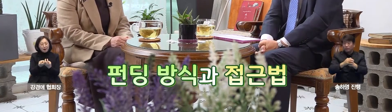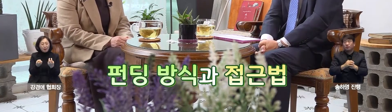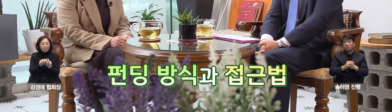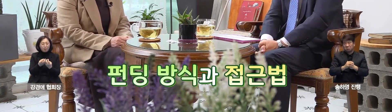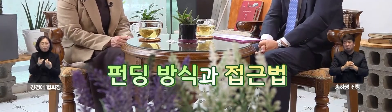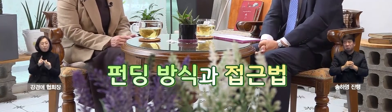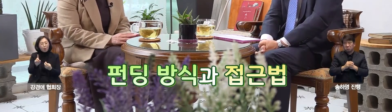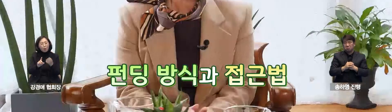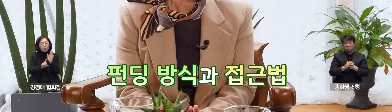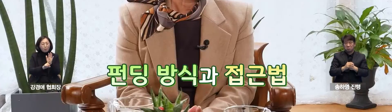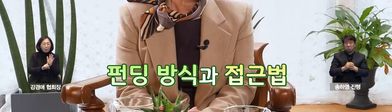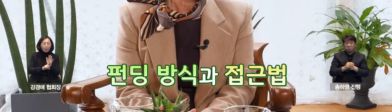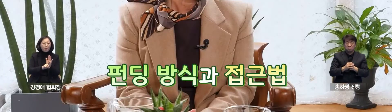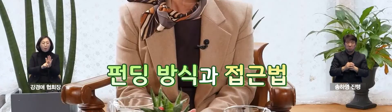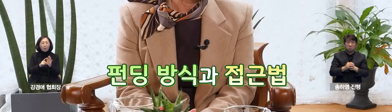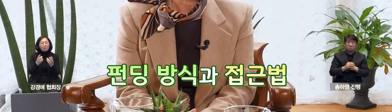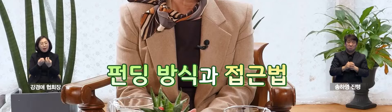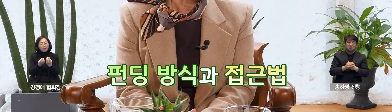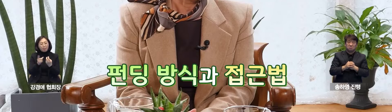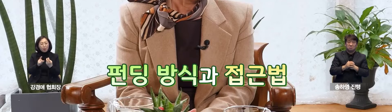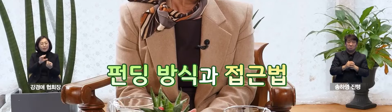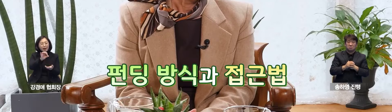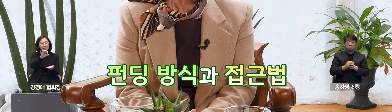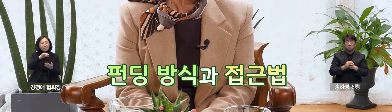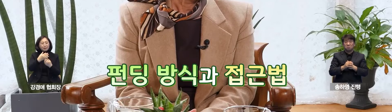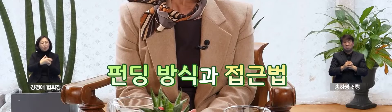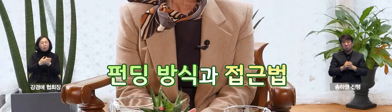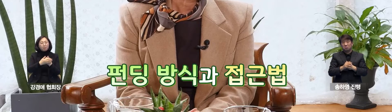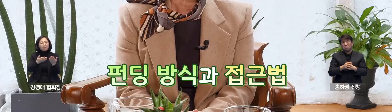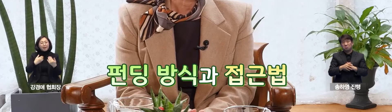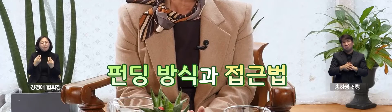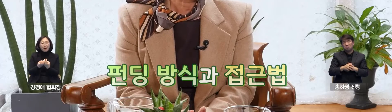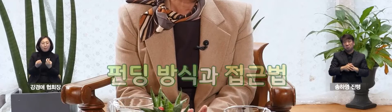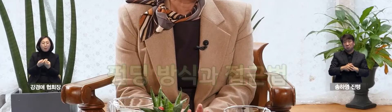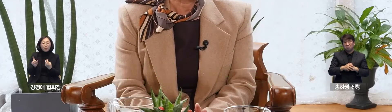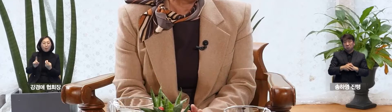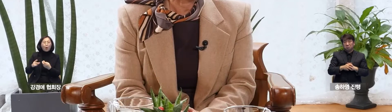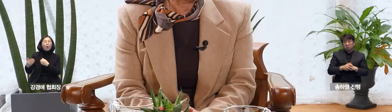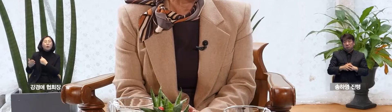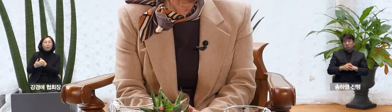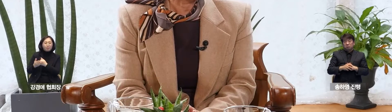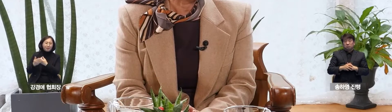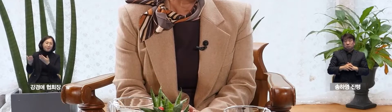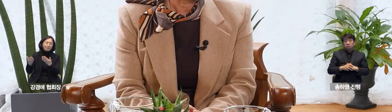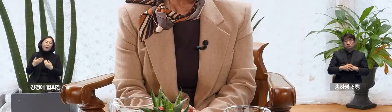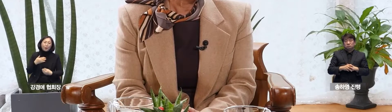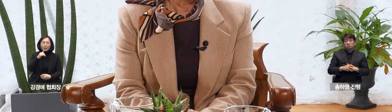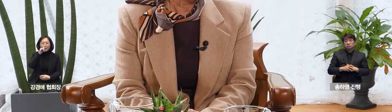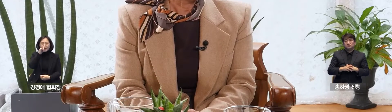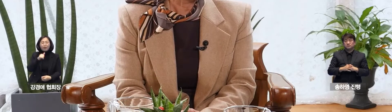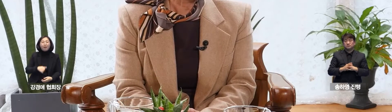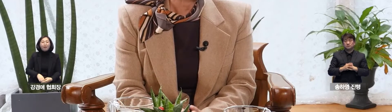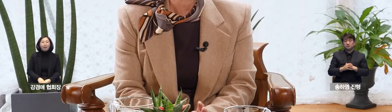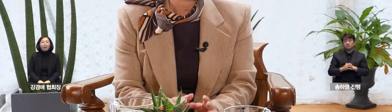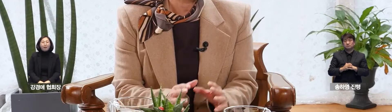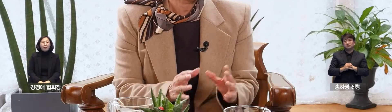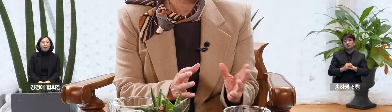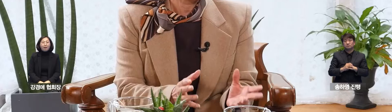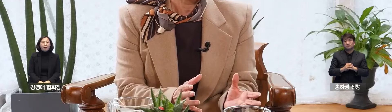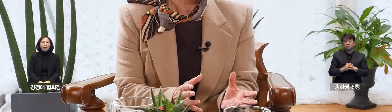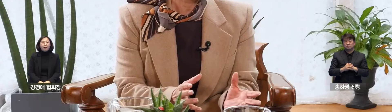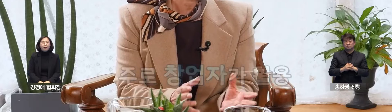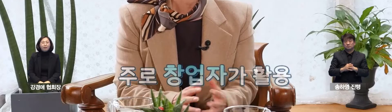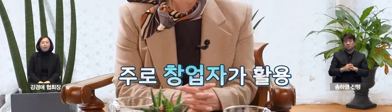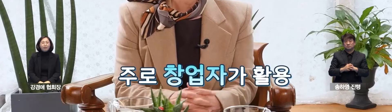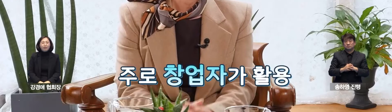하고 뭐 이런 게 많아서 사실은 그런 쪽에 도움을 많이 받아서 하는 창업, 이건